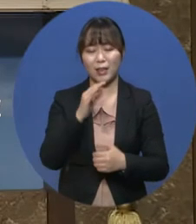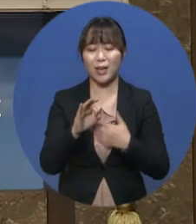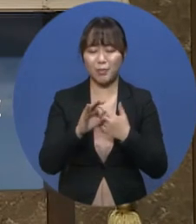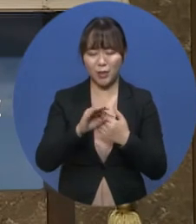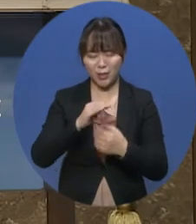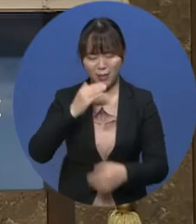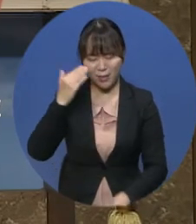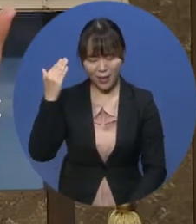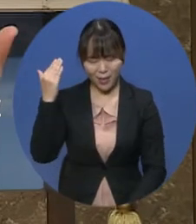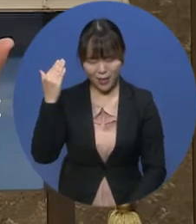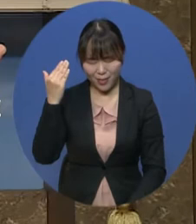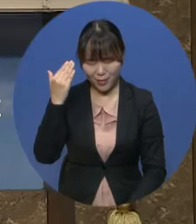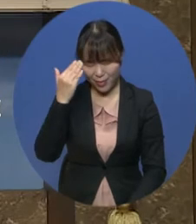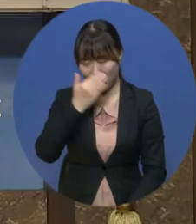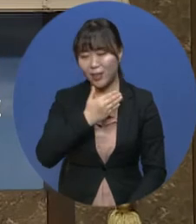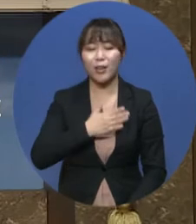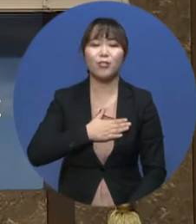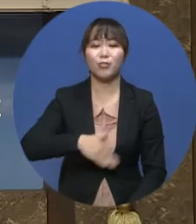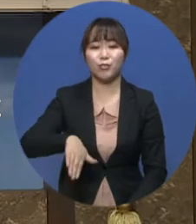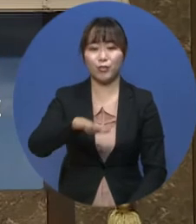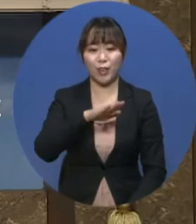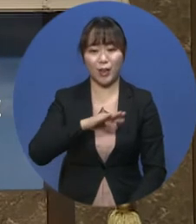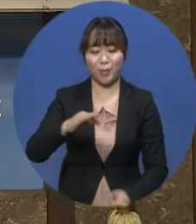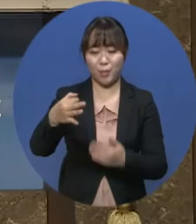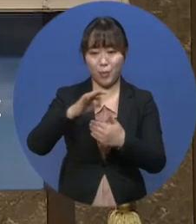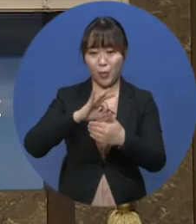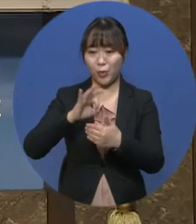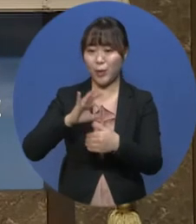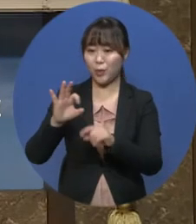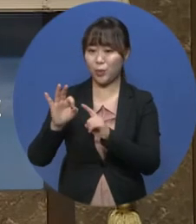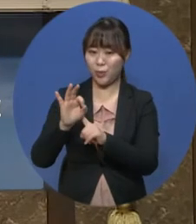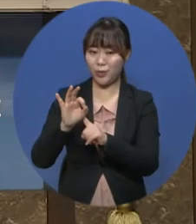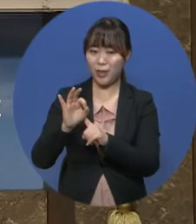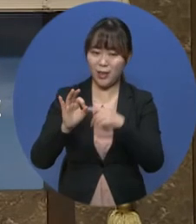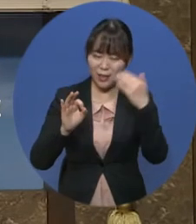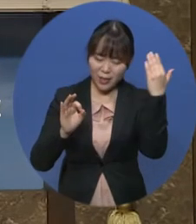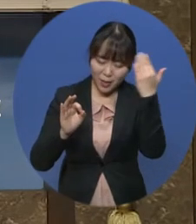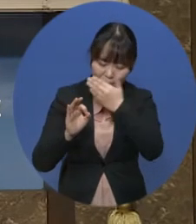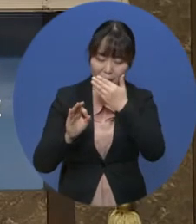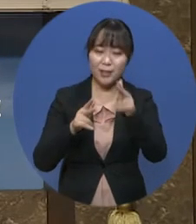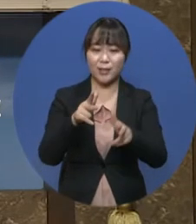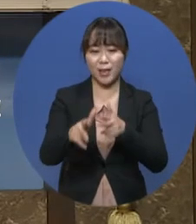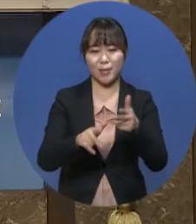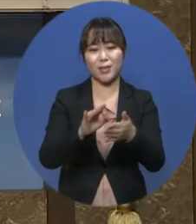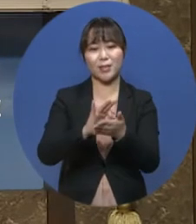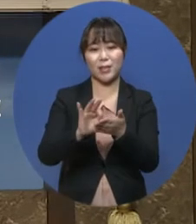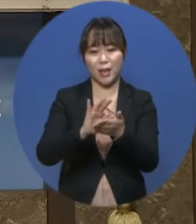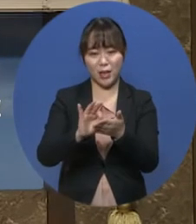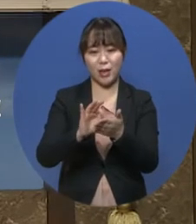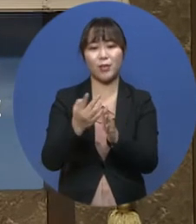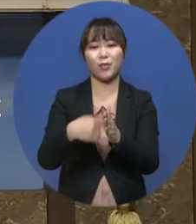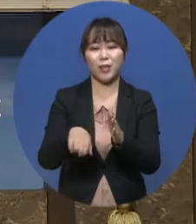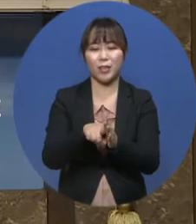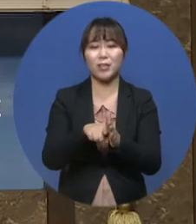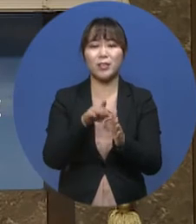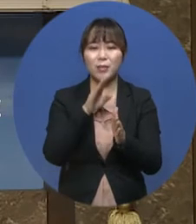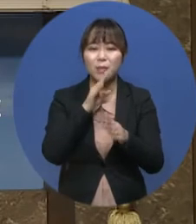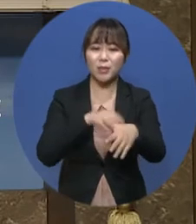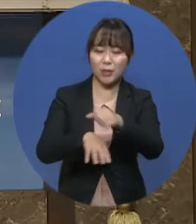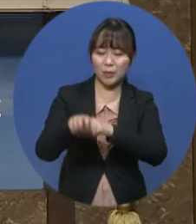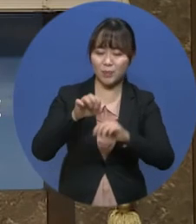투명하게 우리가 모금한 돈을 어 투명한 사업의 사용하도록 위한 아주